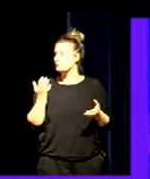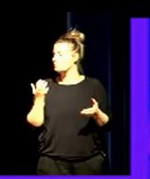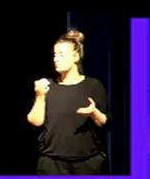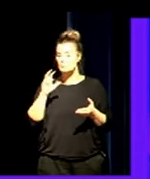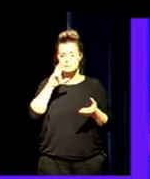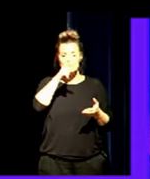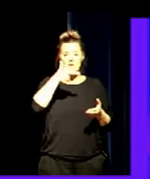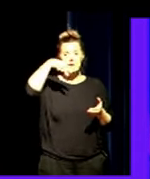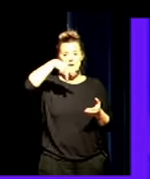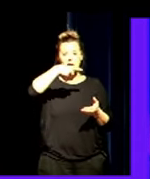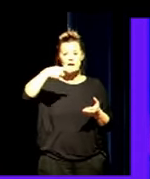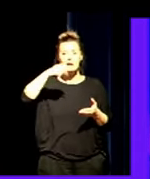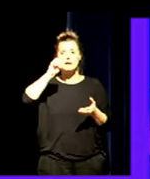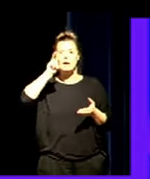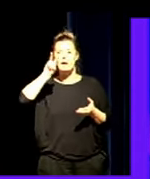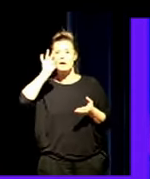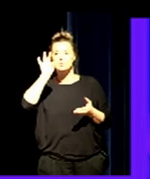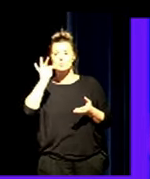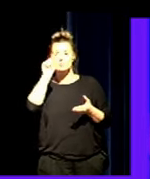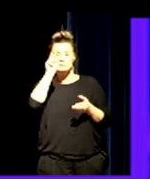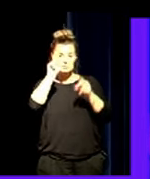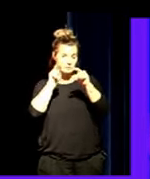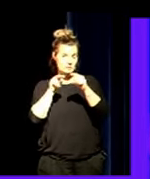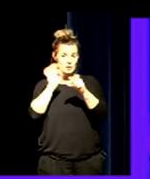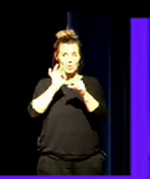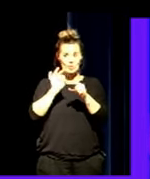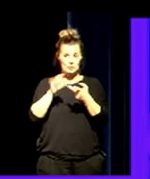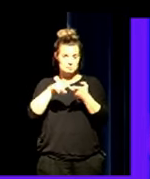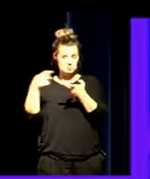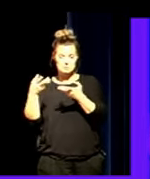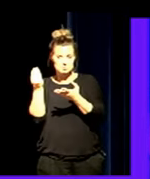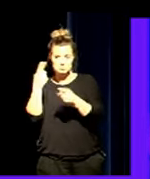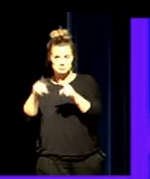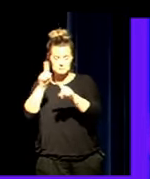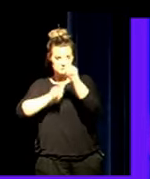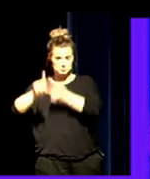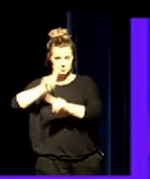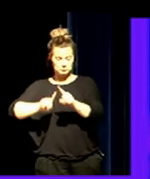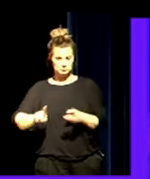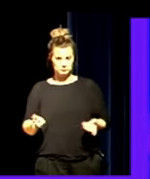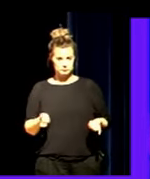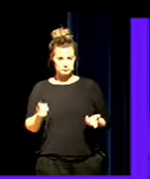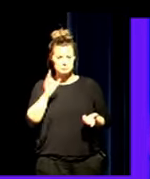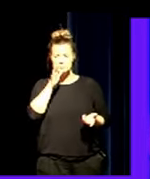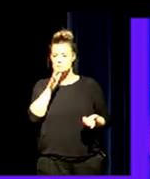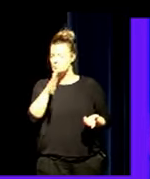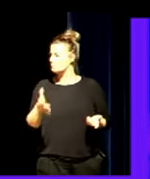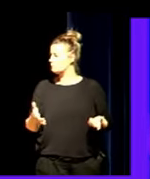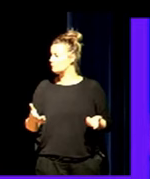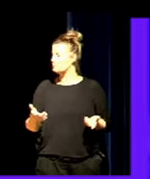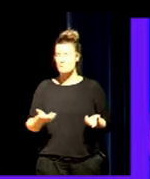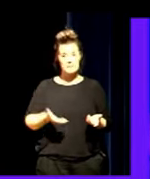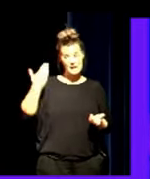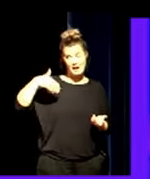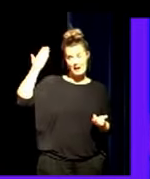meeting, jargartzen diren, ez da, ematea garazo. Claro, zergatik zer da, zen, den